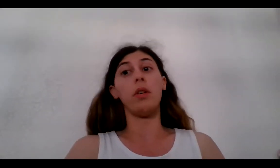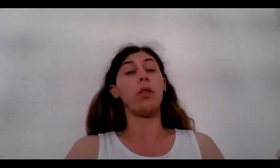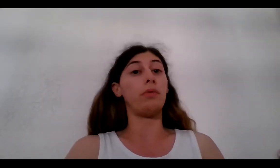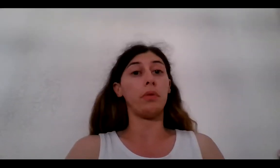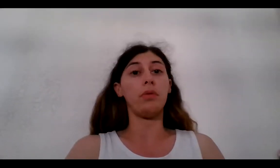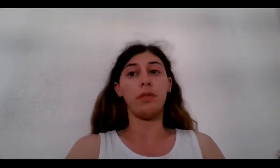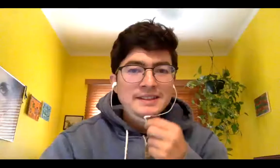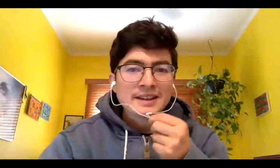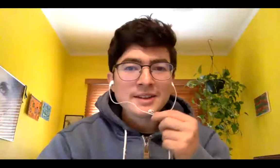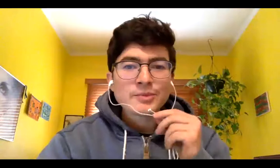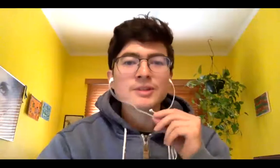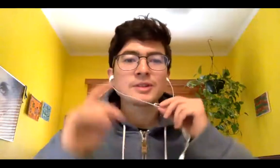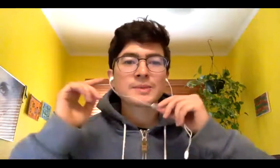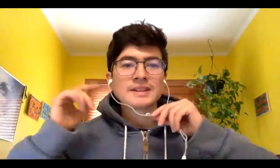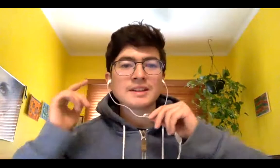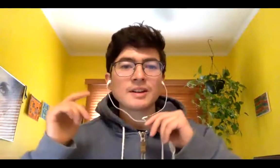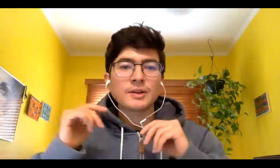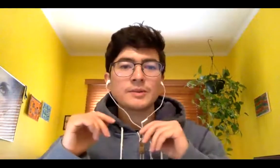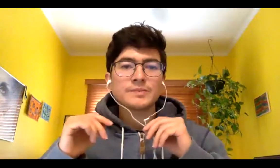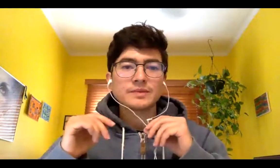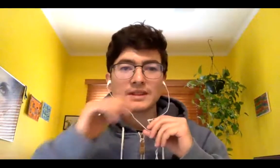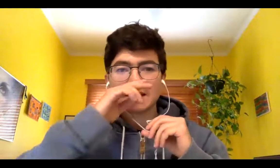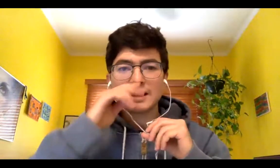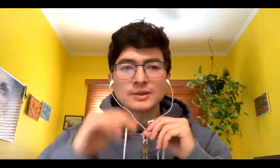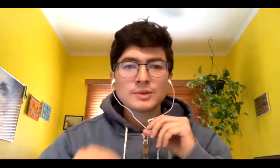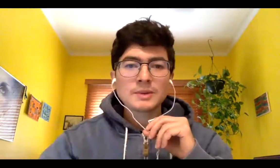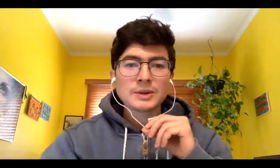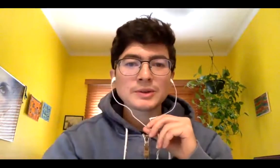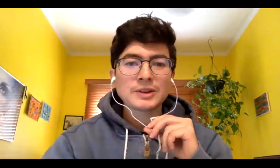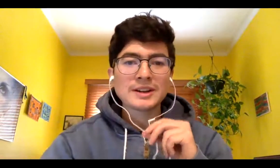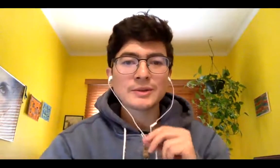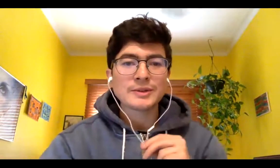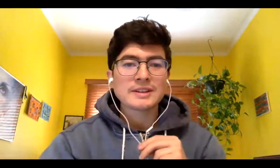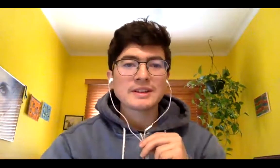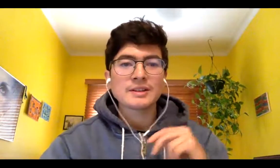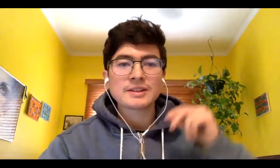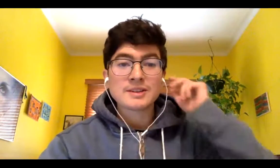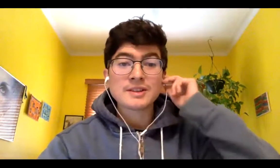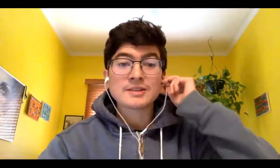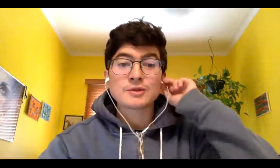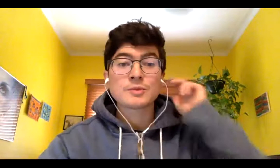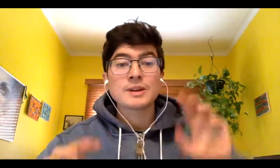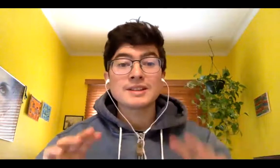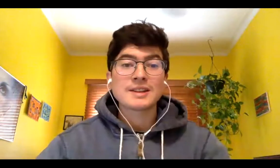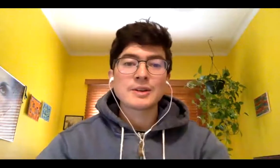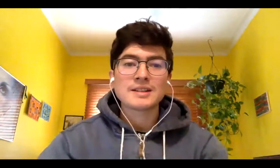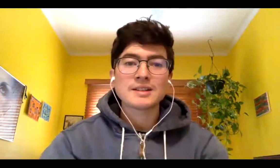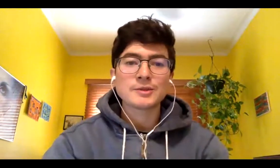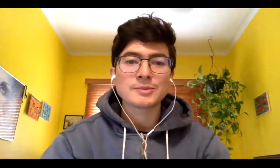suis... Juste désolé, un dernier point, comme c'est traduit en même temps en anglais, en français et en espagnol, est-ce que tu peux